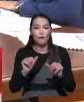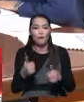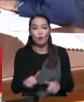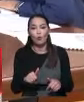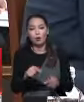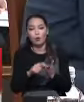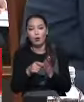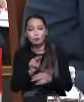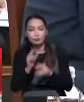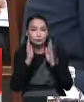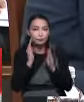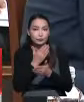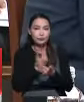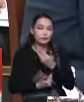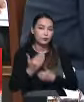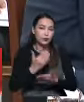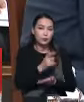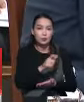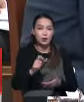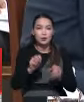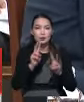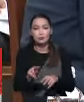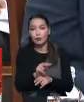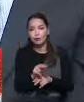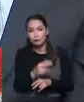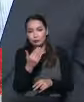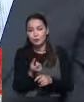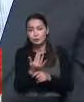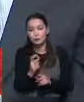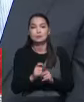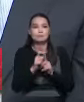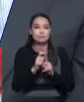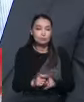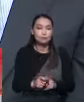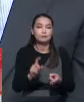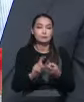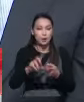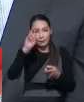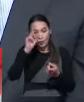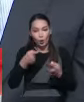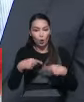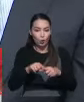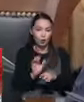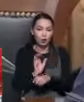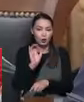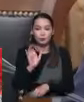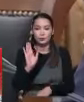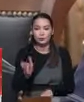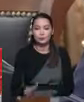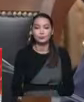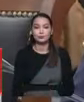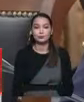Айта кетейік, мүгедектігі бар жандарды оңалтуға байланысты бірқатар ұсыныстар әзірленіп, тиісті мемлекеттік органдарға жолданады.